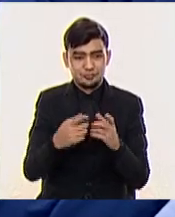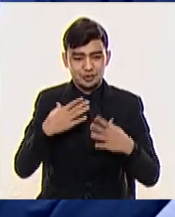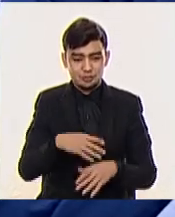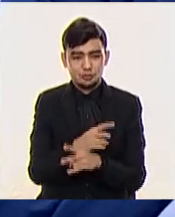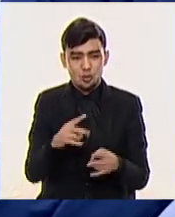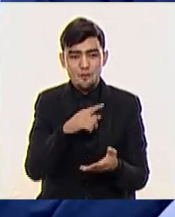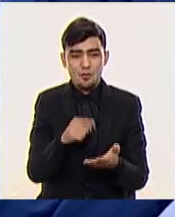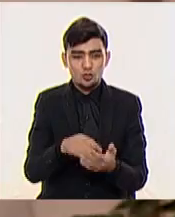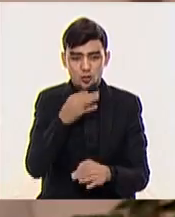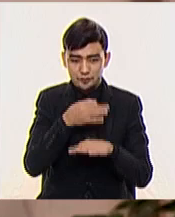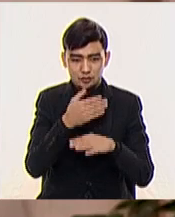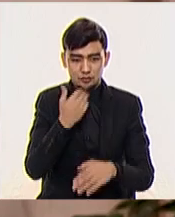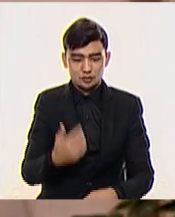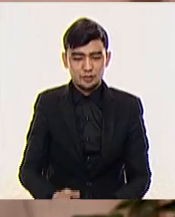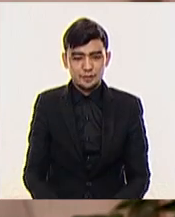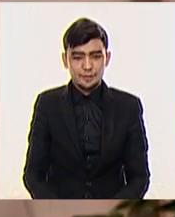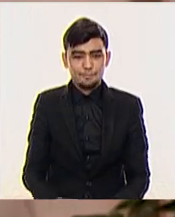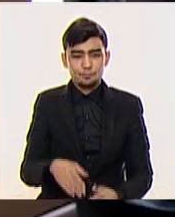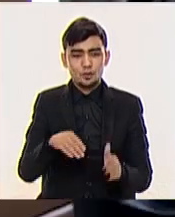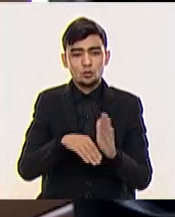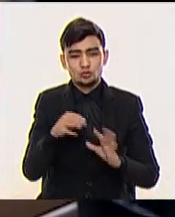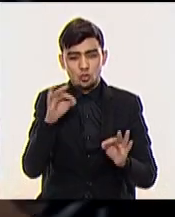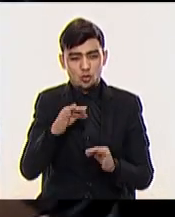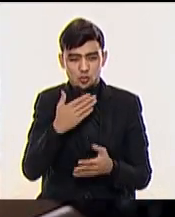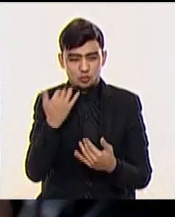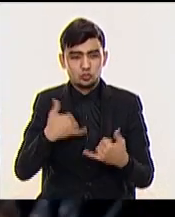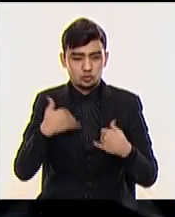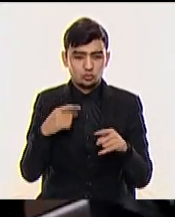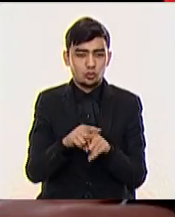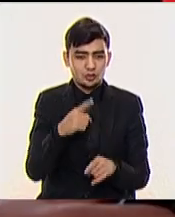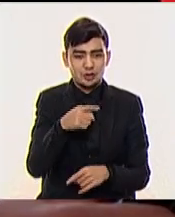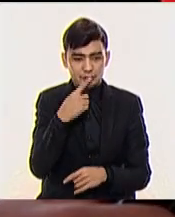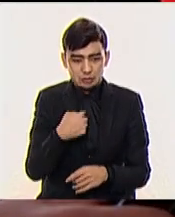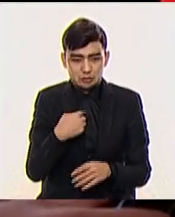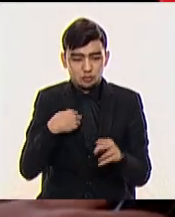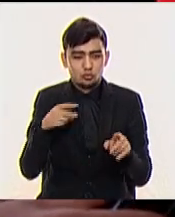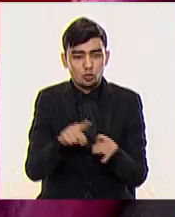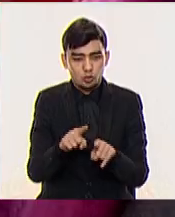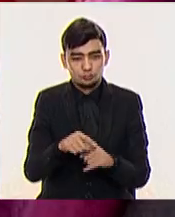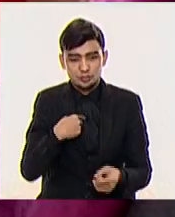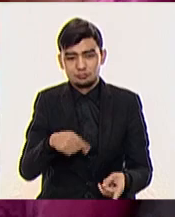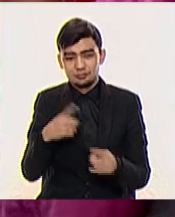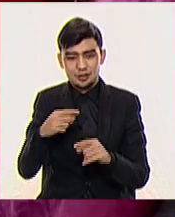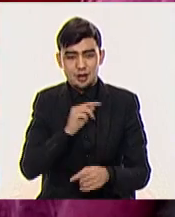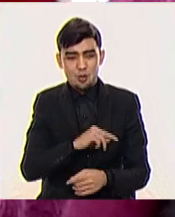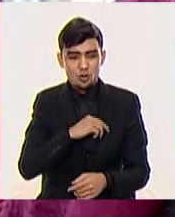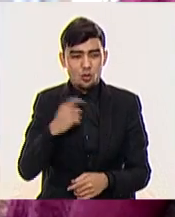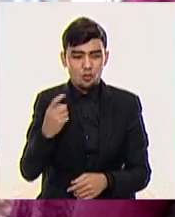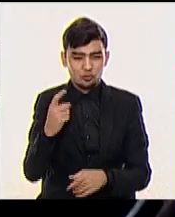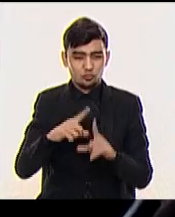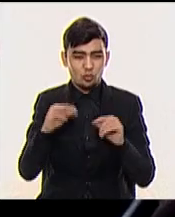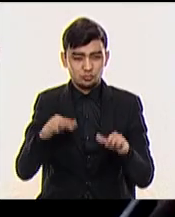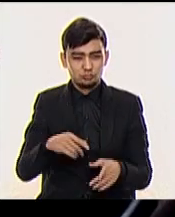На один наш вопрос не ответили. Не в лучшем положении и учителя. Они говорят, что их тоже заставляют перейти работать в частную